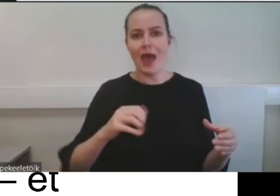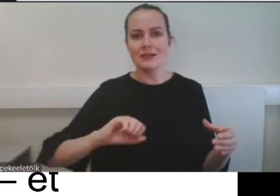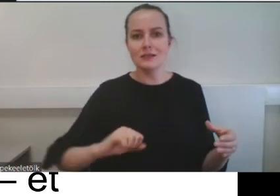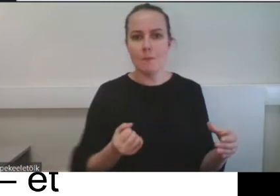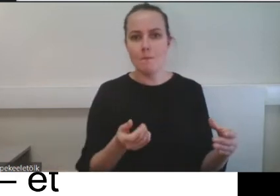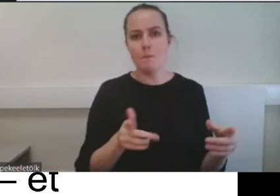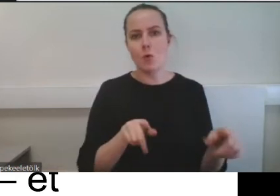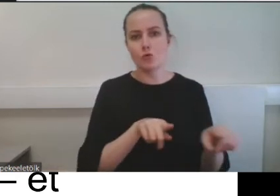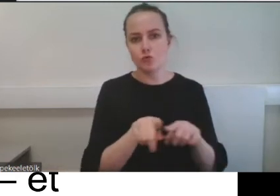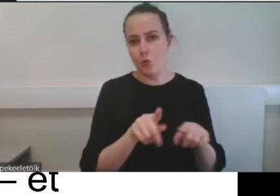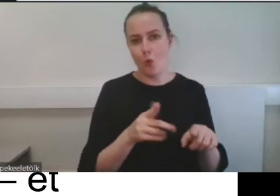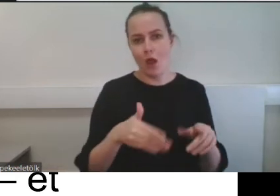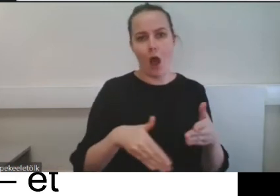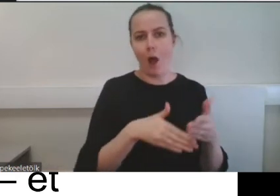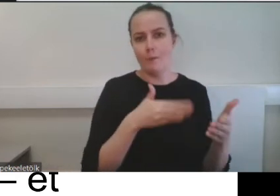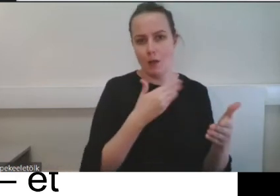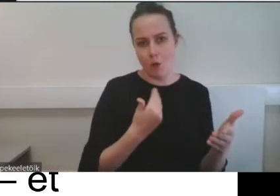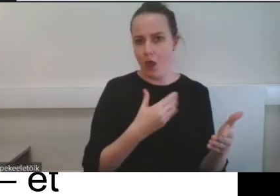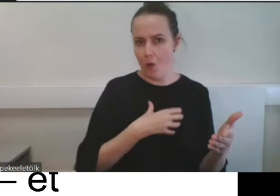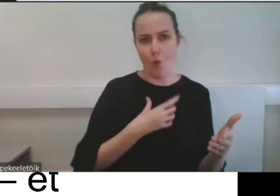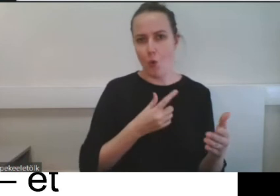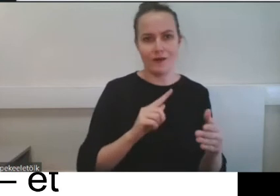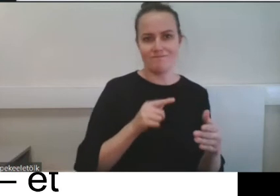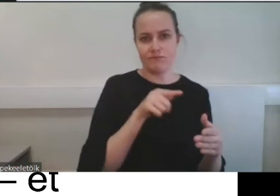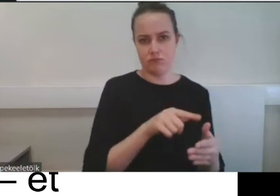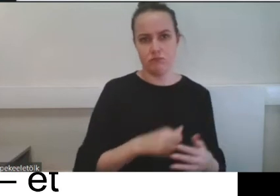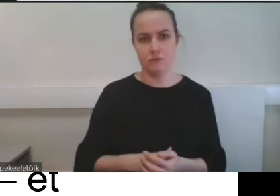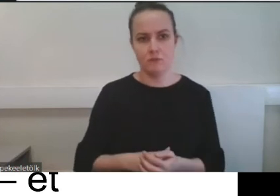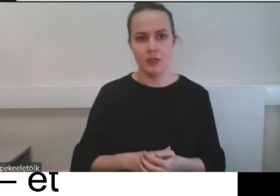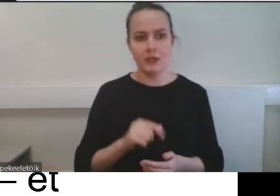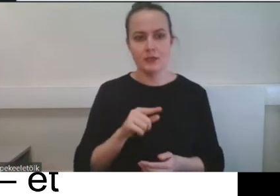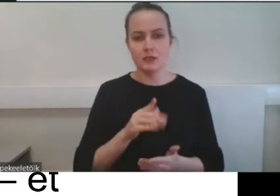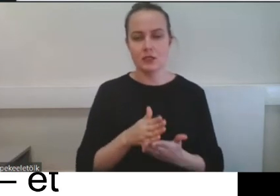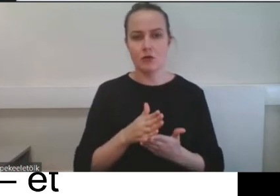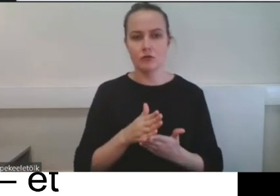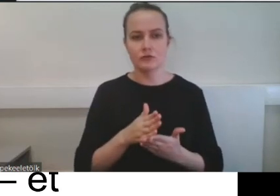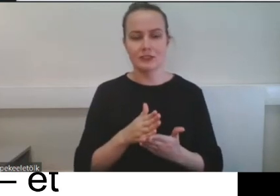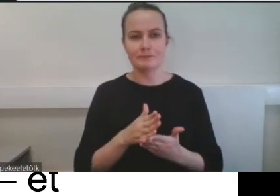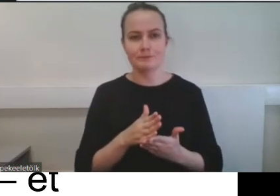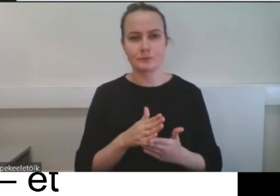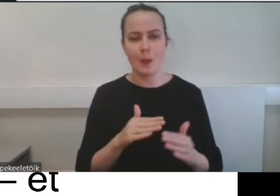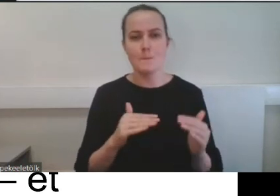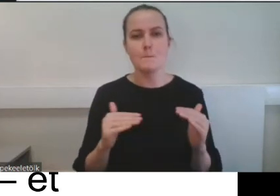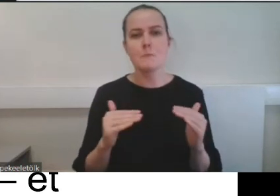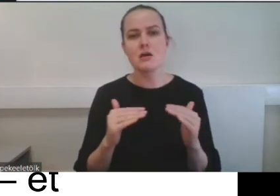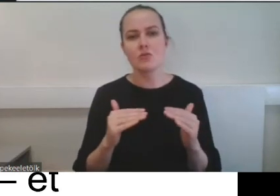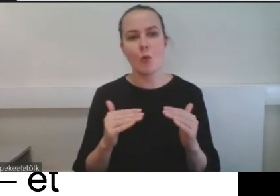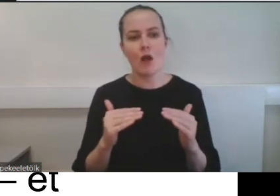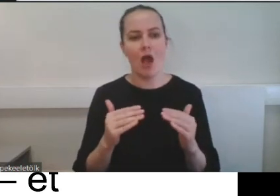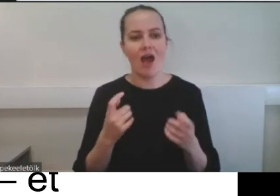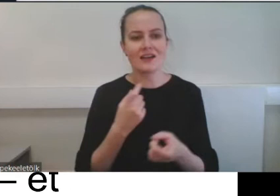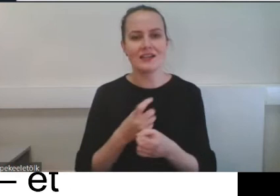eespool ka mainisin, et sõltumata siis puude olemasolust, sõltumata vähenenud töövõime olemasolust,